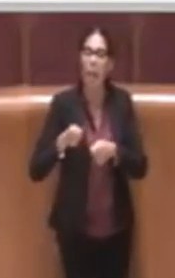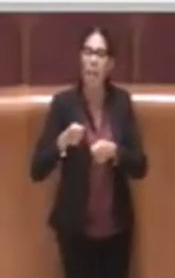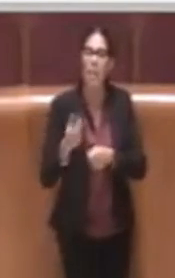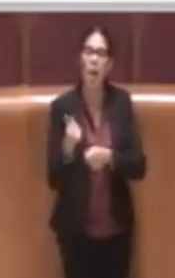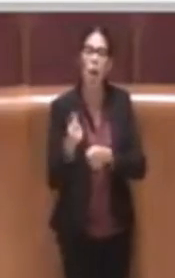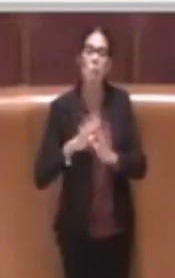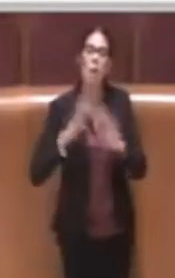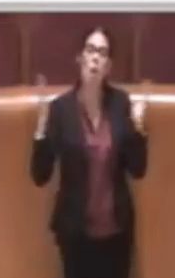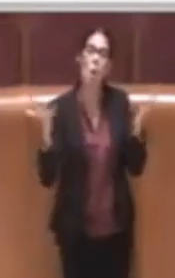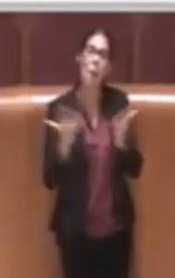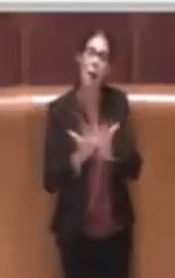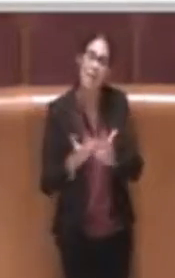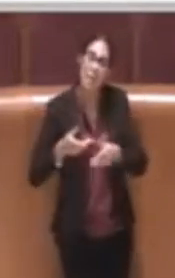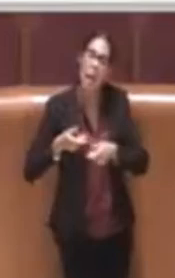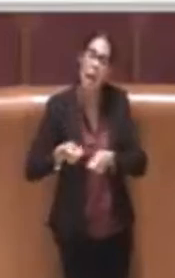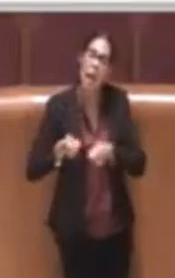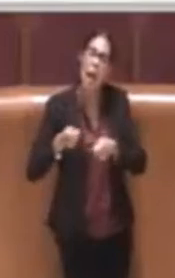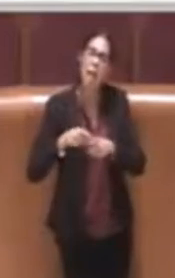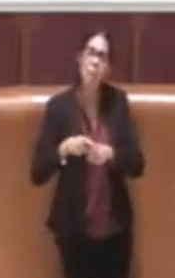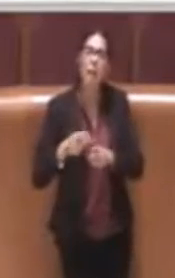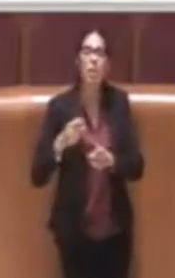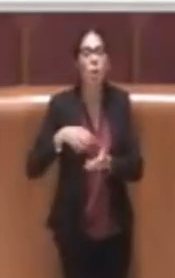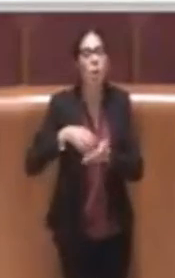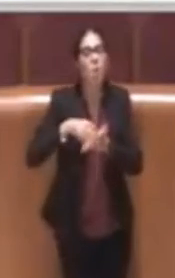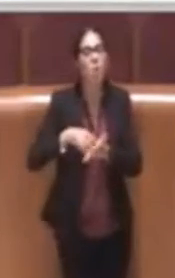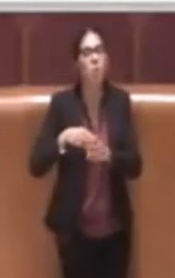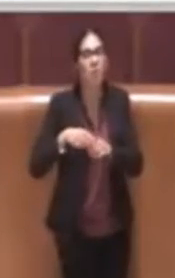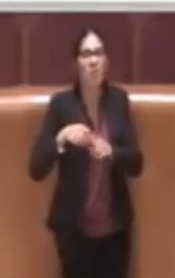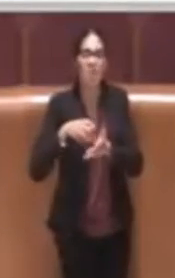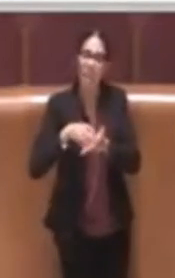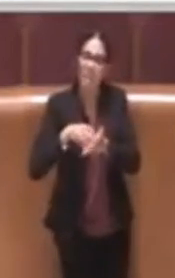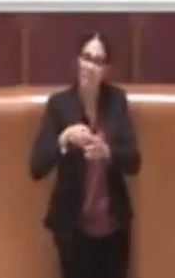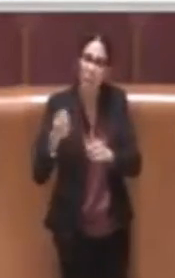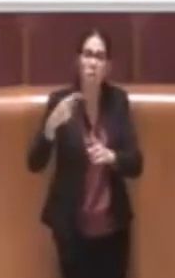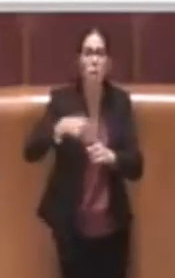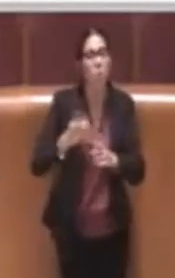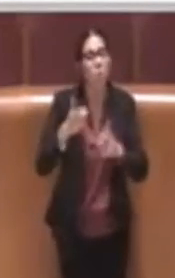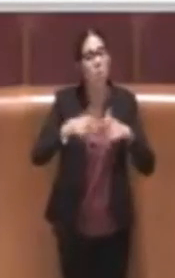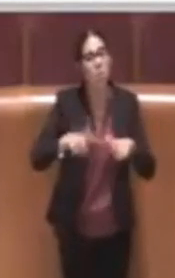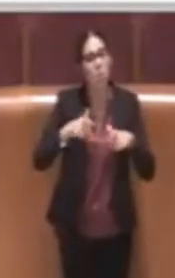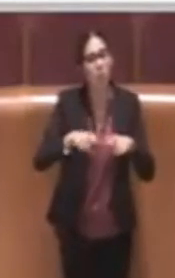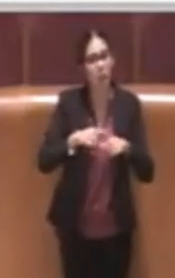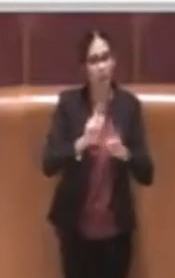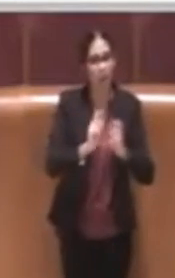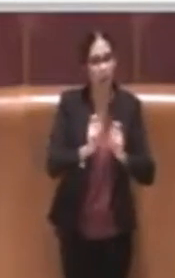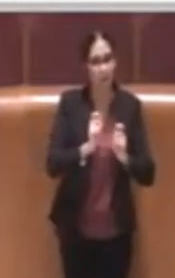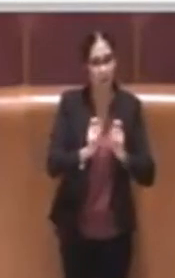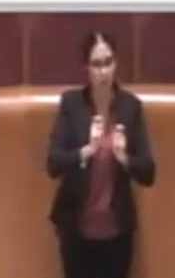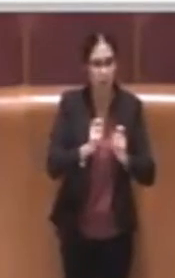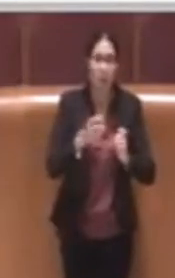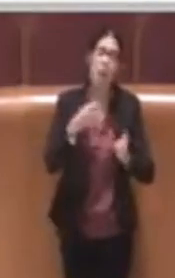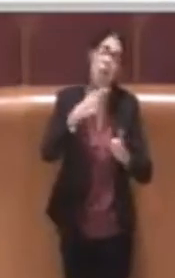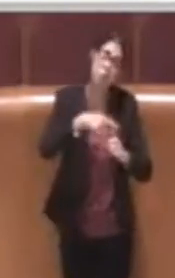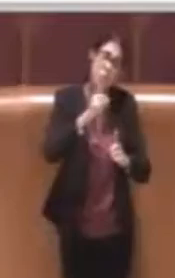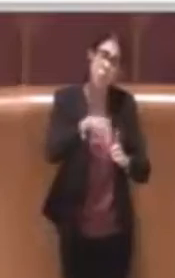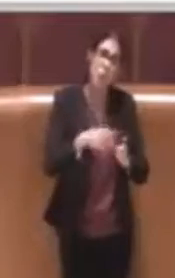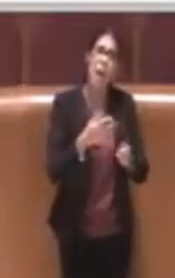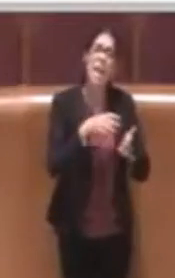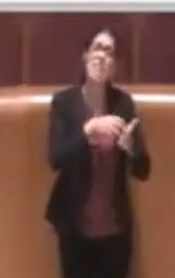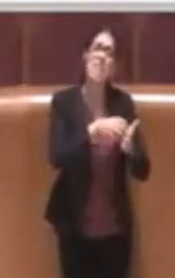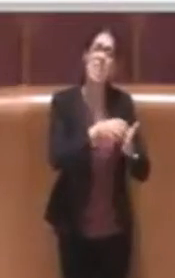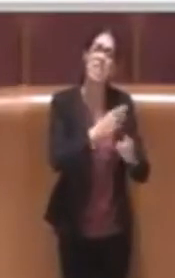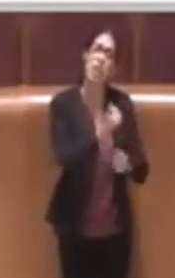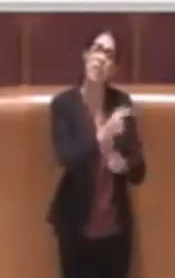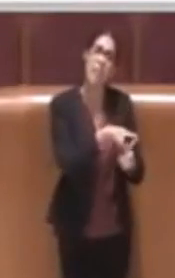grandi fondi di investimento, alle banche di affari, agli investitori finanziari. Ed è per